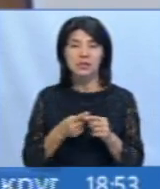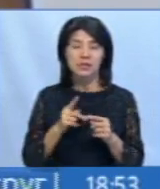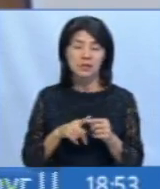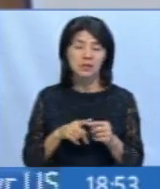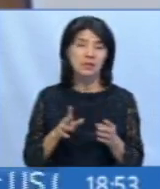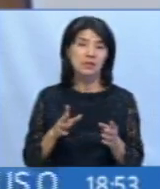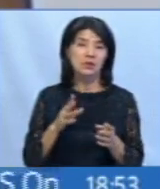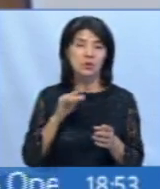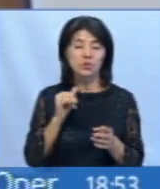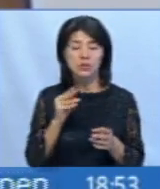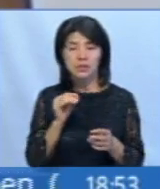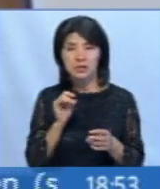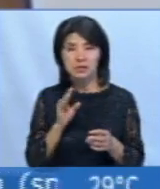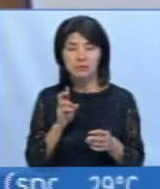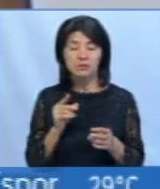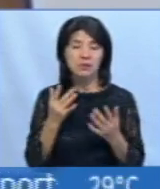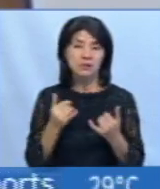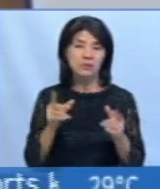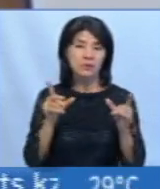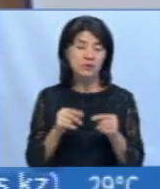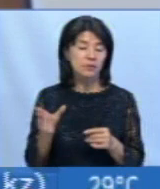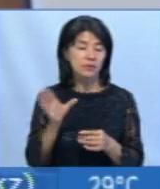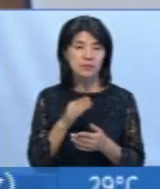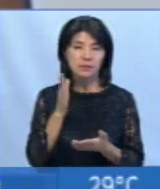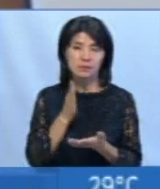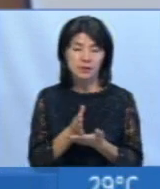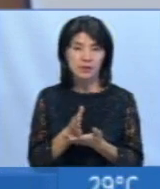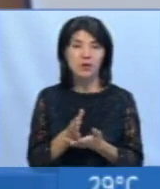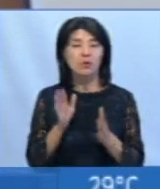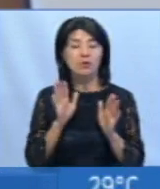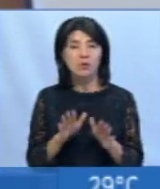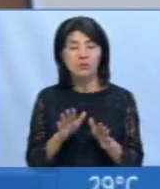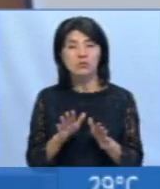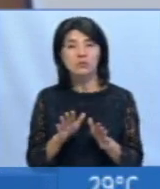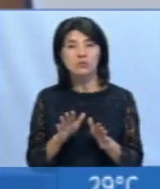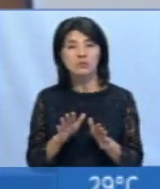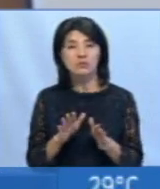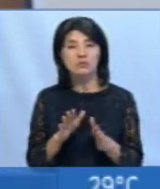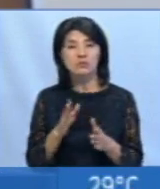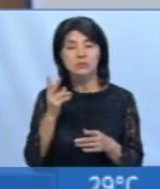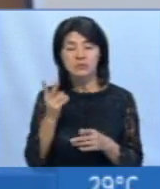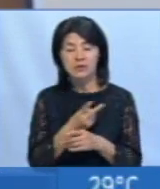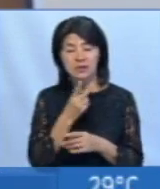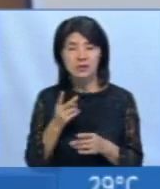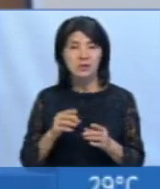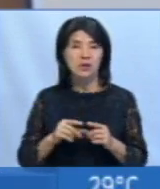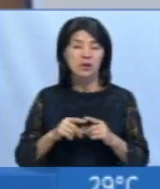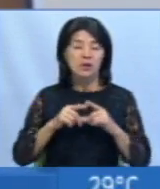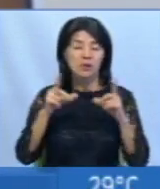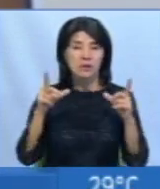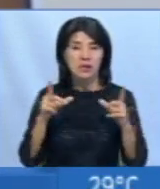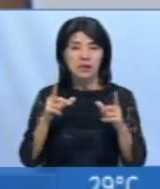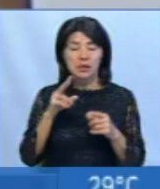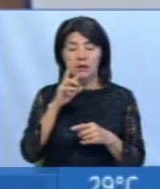пожаре. Снижение идет по всем направлениям, но, к сожалению, мы имеем два раза увеличение количества отравлений